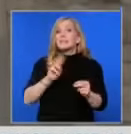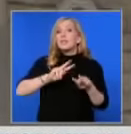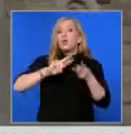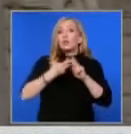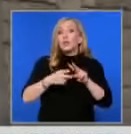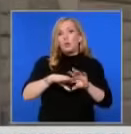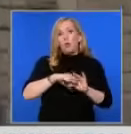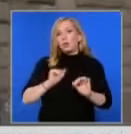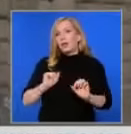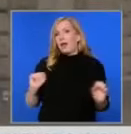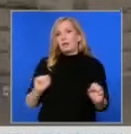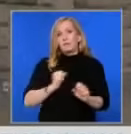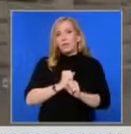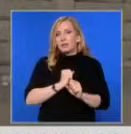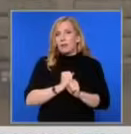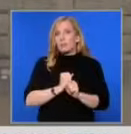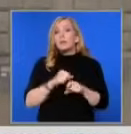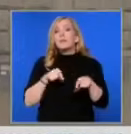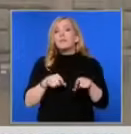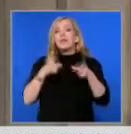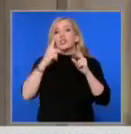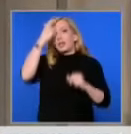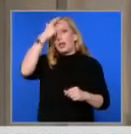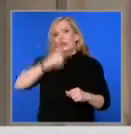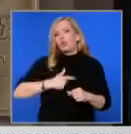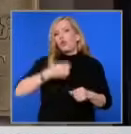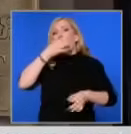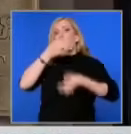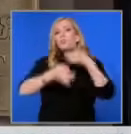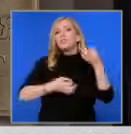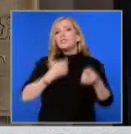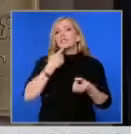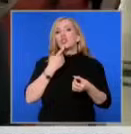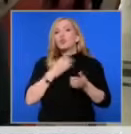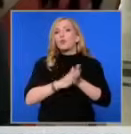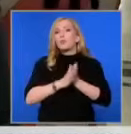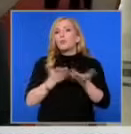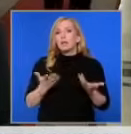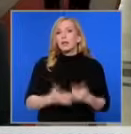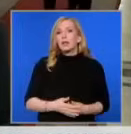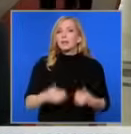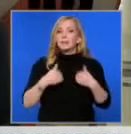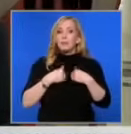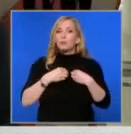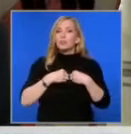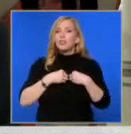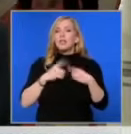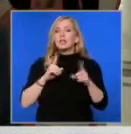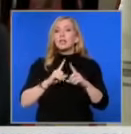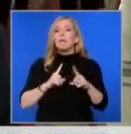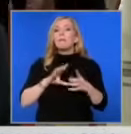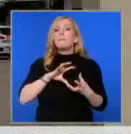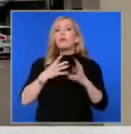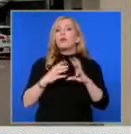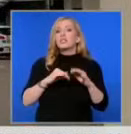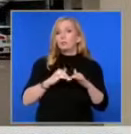ротацията се отказва от поста. Каза, че решението е лично и обясни от какво е мотивирано. Имам усещането, че нямам политическа